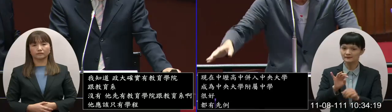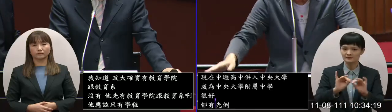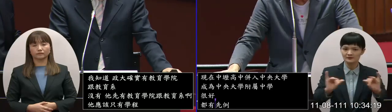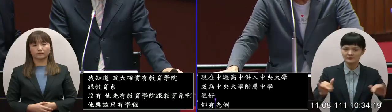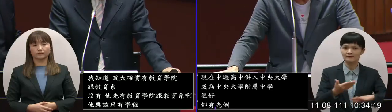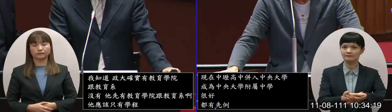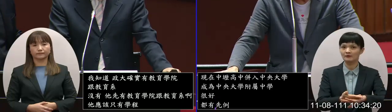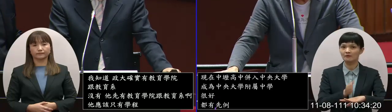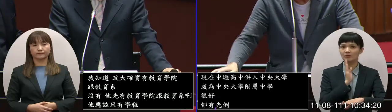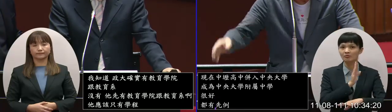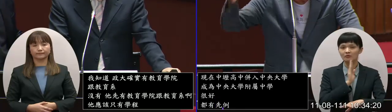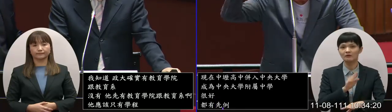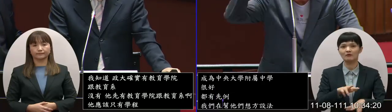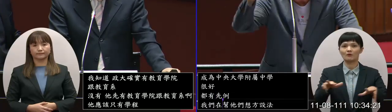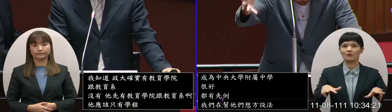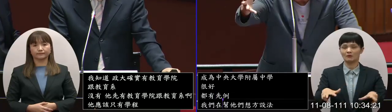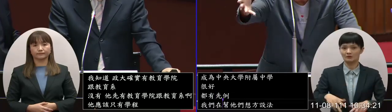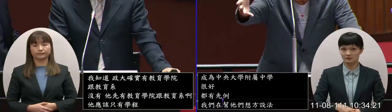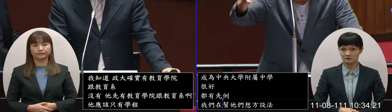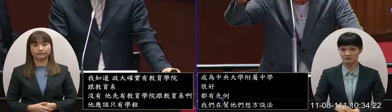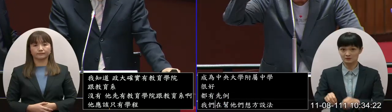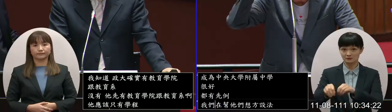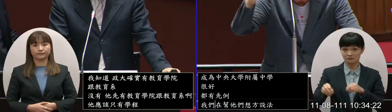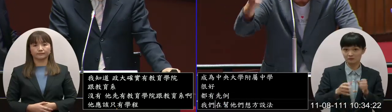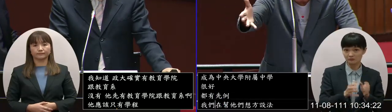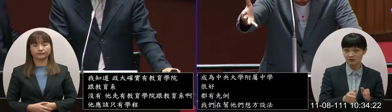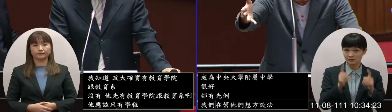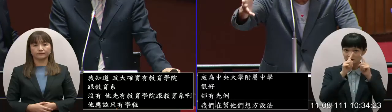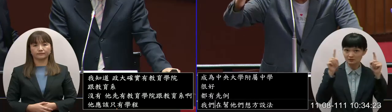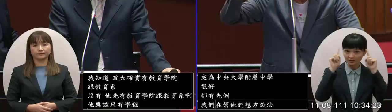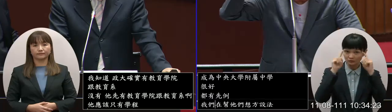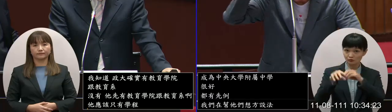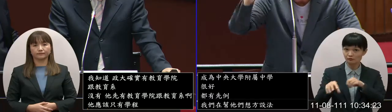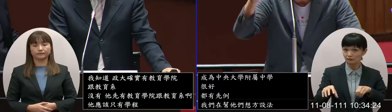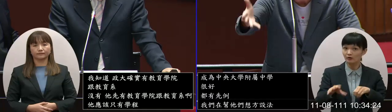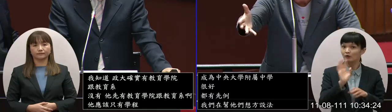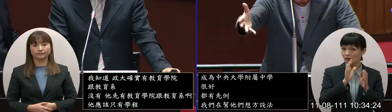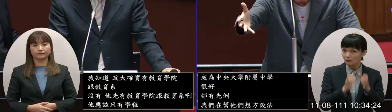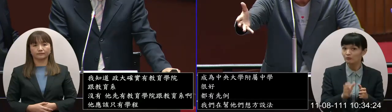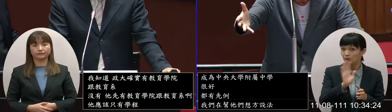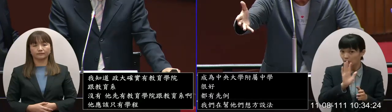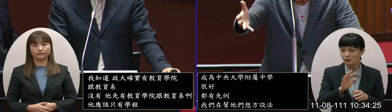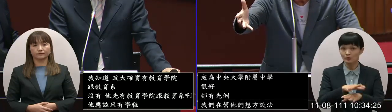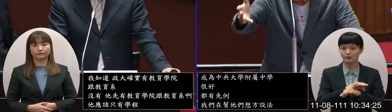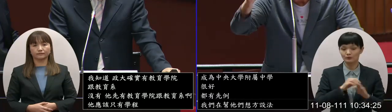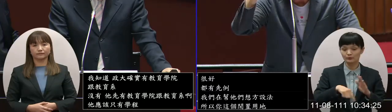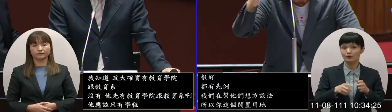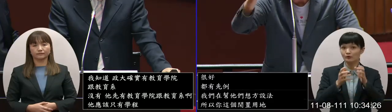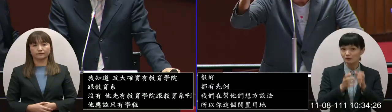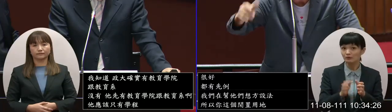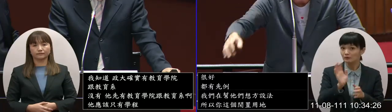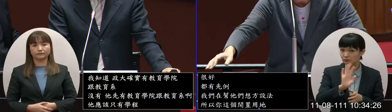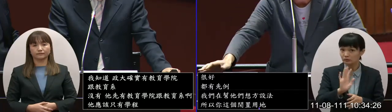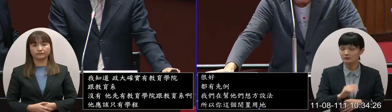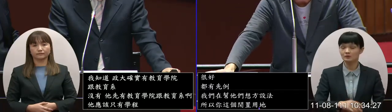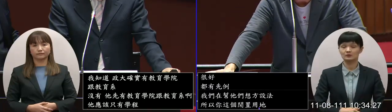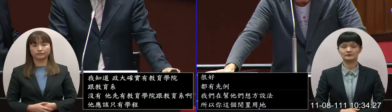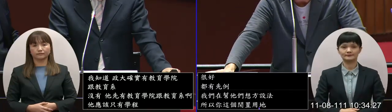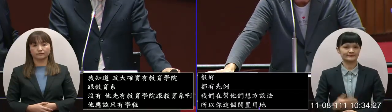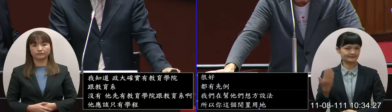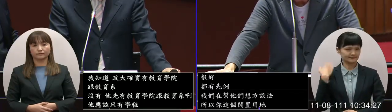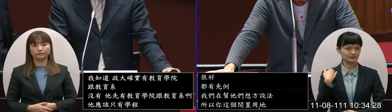地，你不来设大学分部，也不设学院。本来我们之前也建